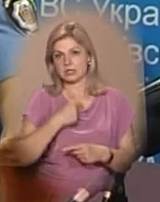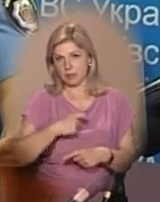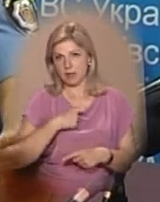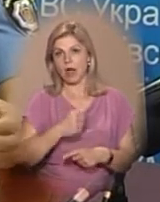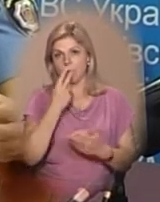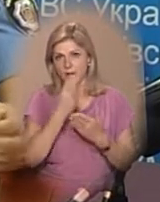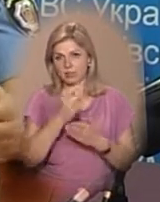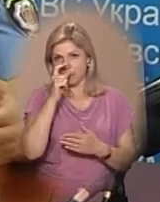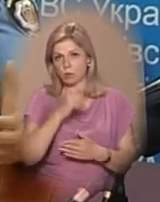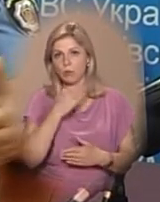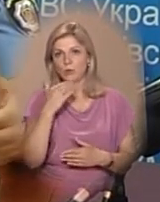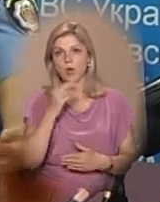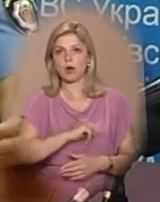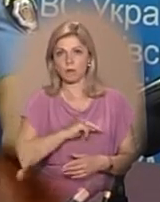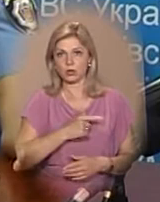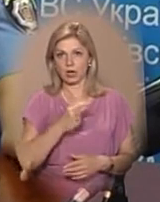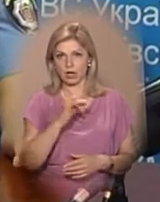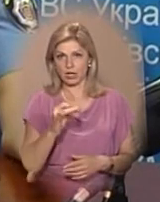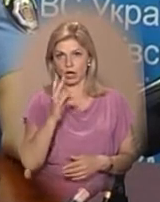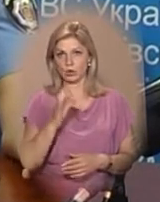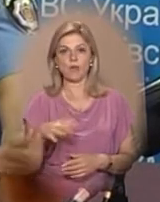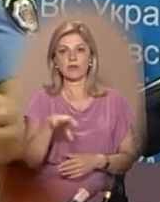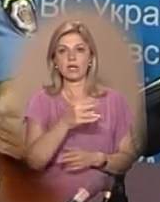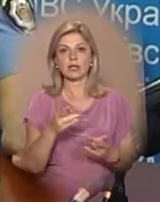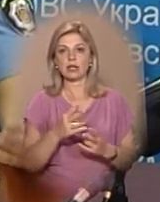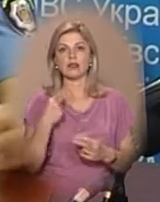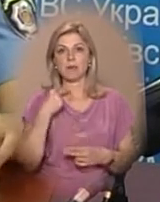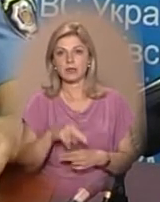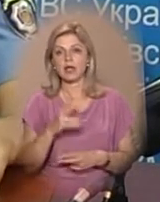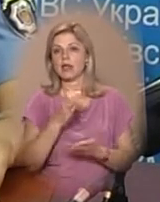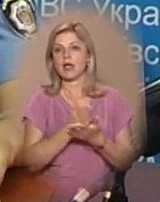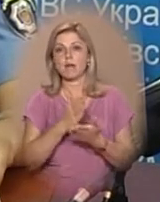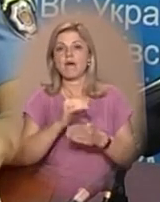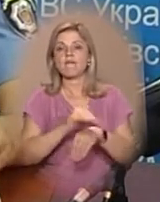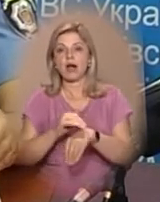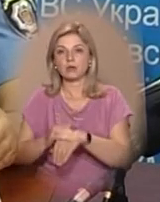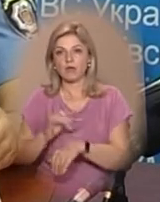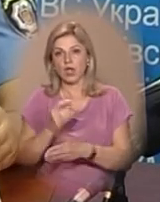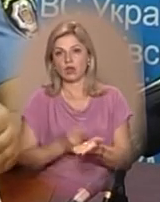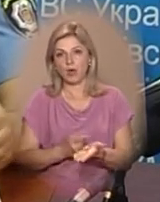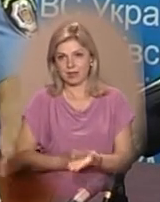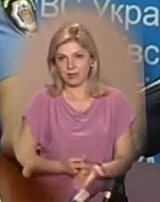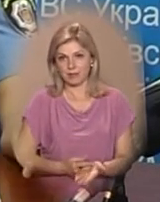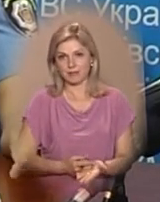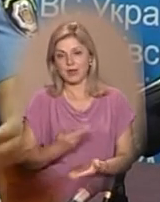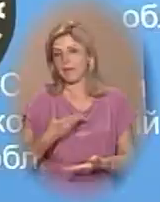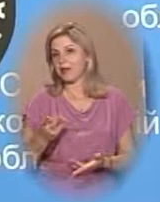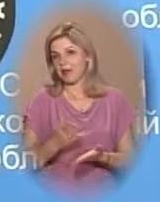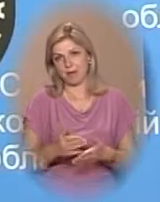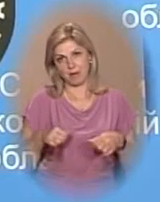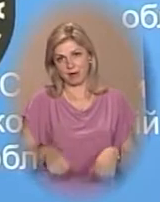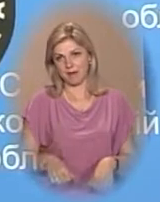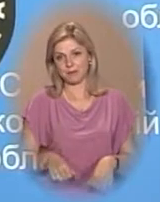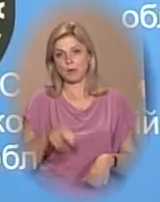працівників. Вот. Но говорити огульно о том, що всіх їх потрібно посадити, не маючи фактів і не маючи доказательної бази, вот, ми не маємо права.